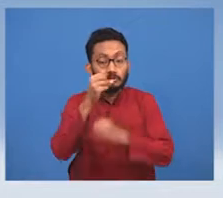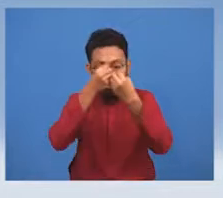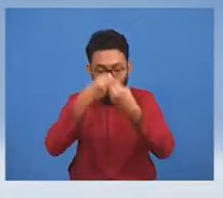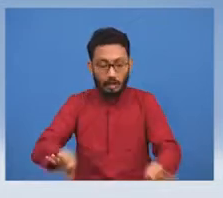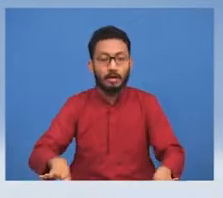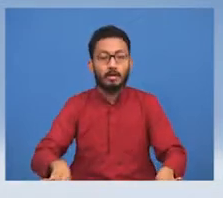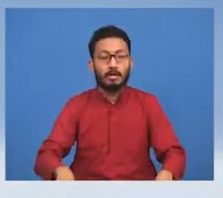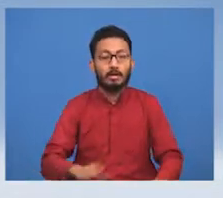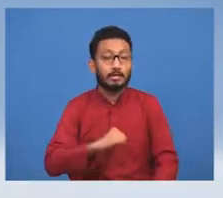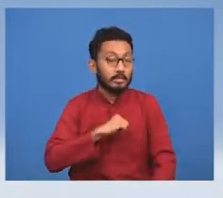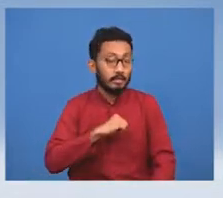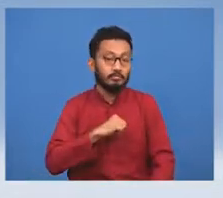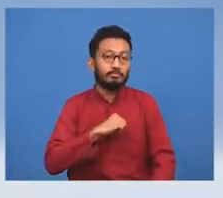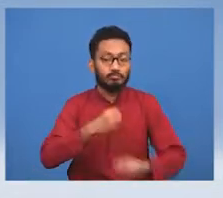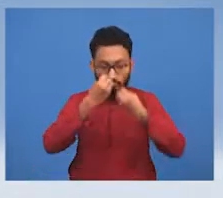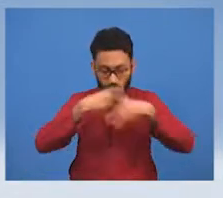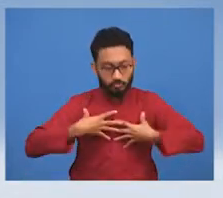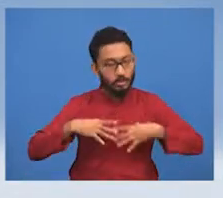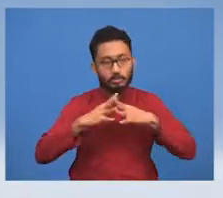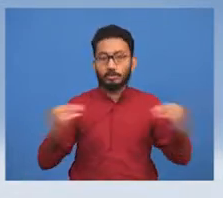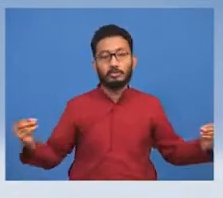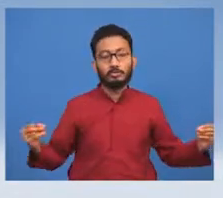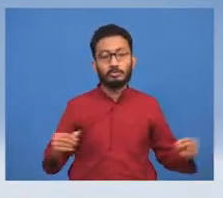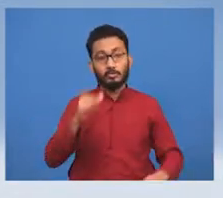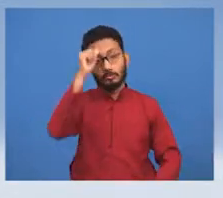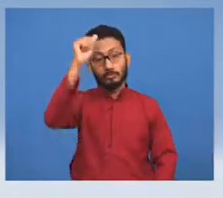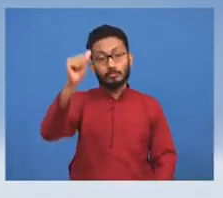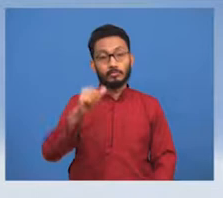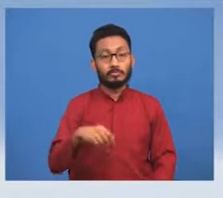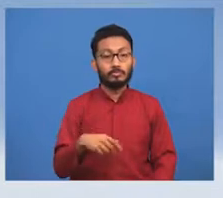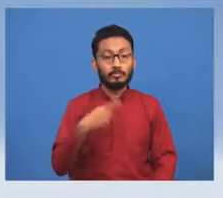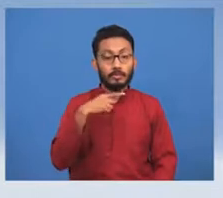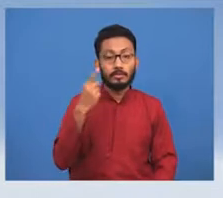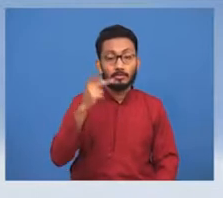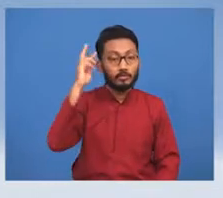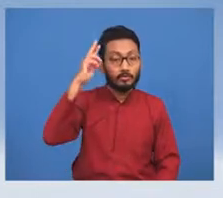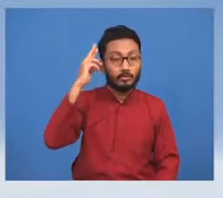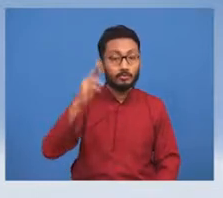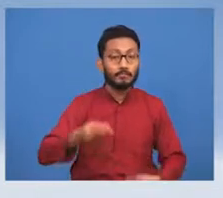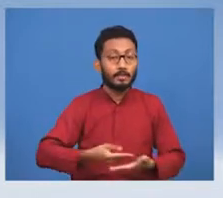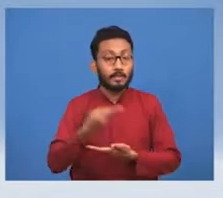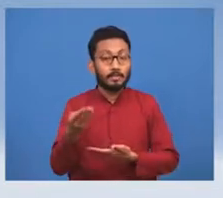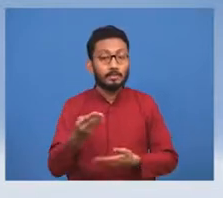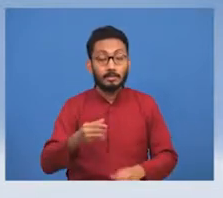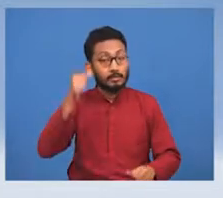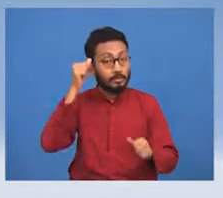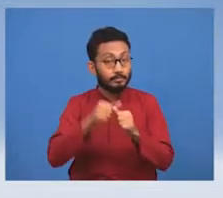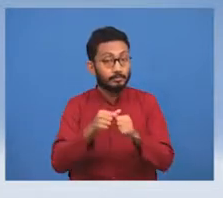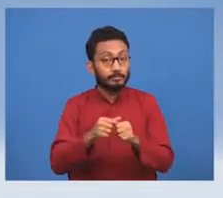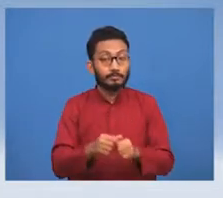kelak. Dan Allah Subhanahu Wa Taala memerintahkan Rasulnya memberi peringatan kepada golongan